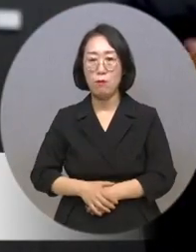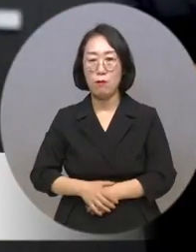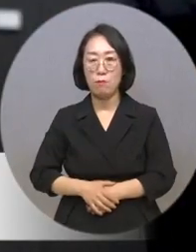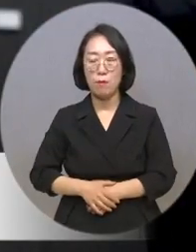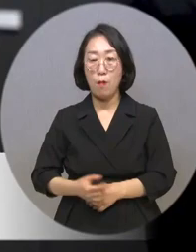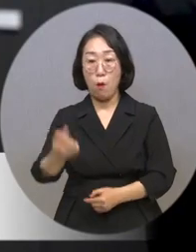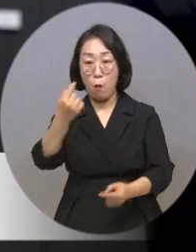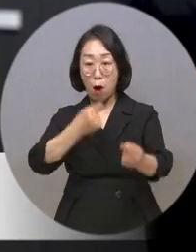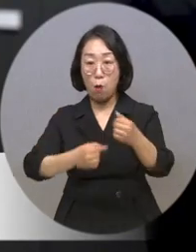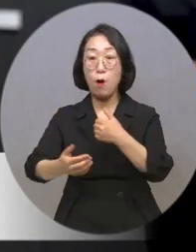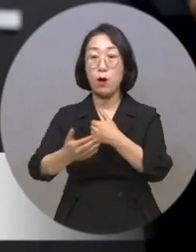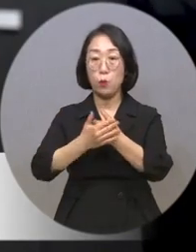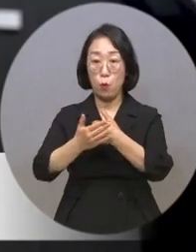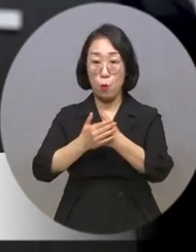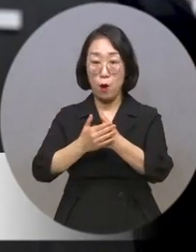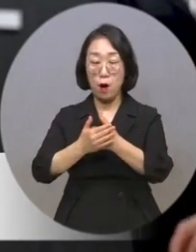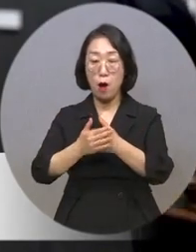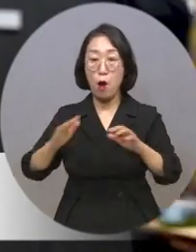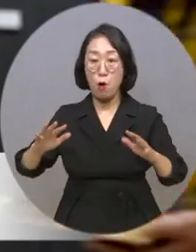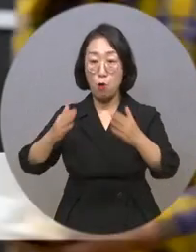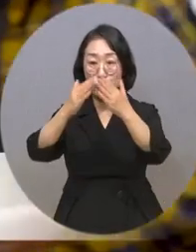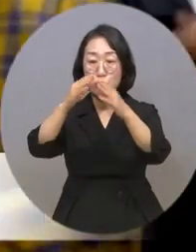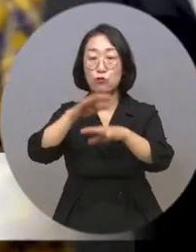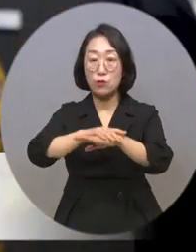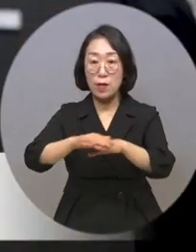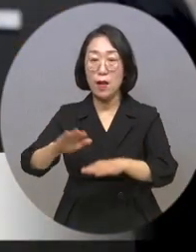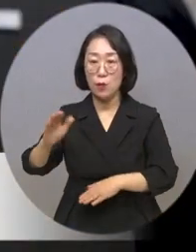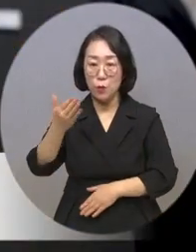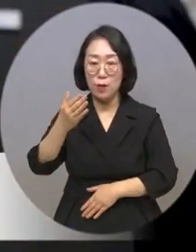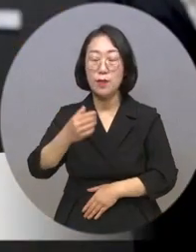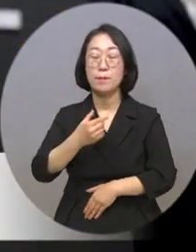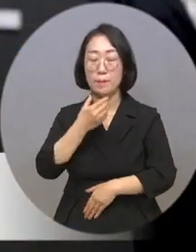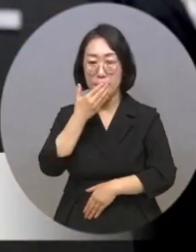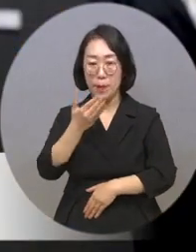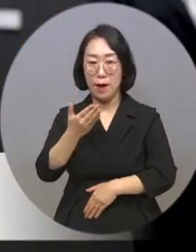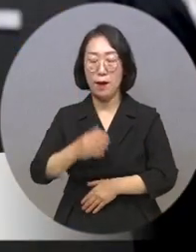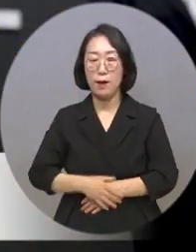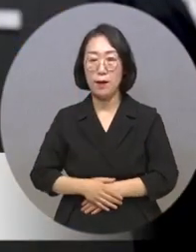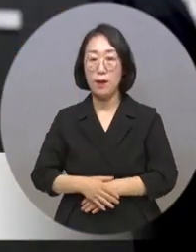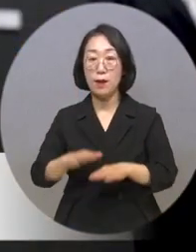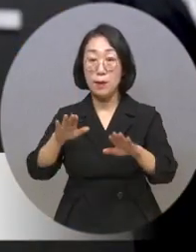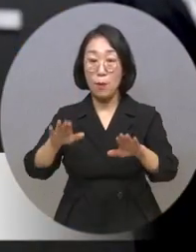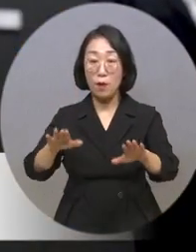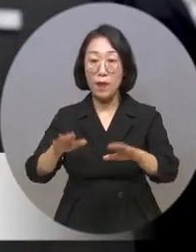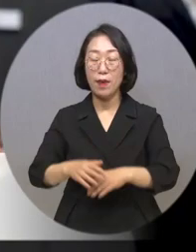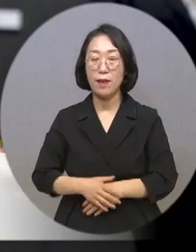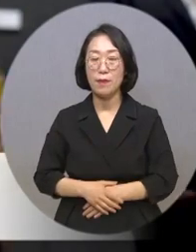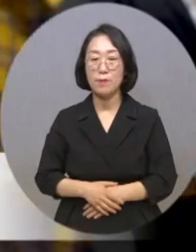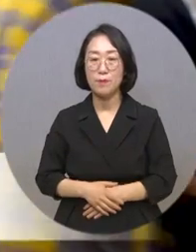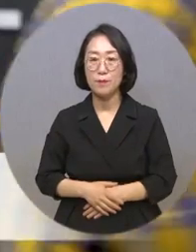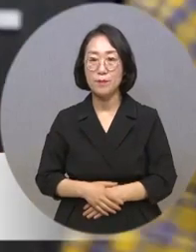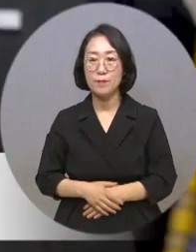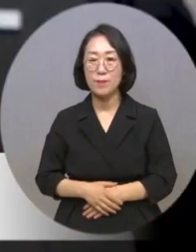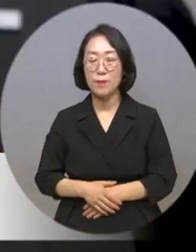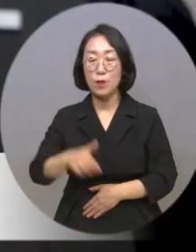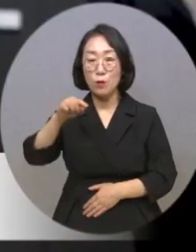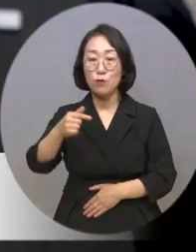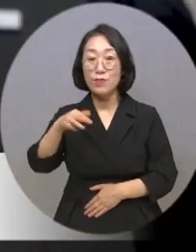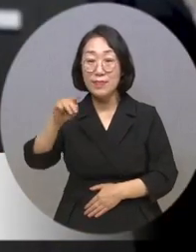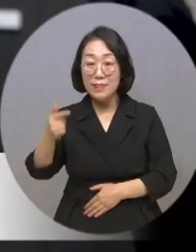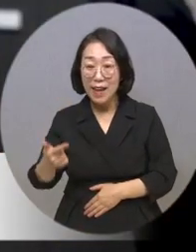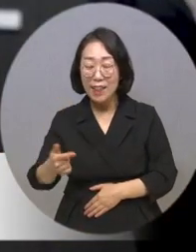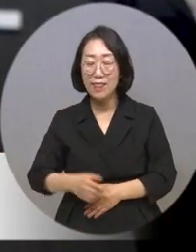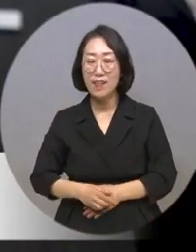참여해서 성전 건축이 잘 이루어질 것으로 봅니다. 이번에 또 우리 그 군산시의